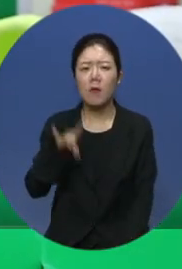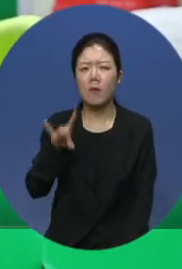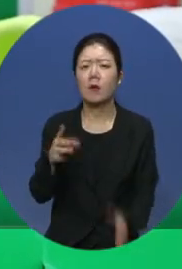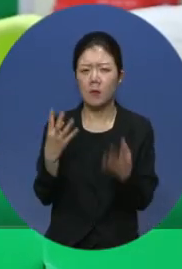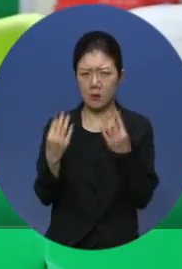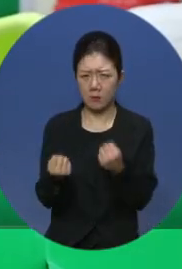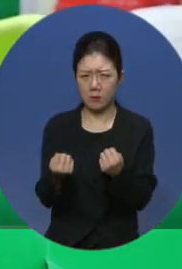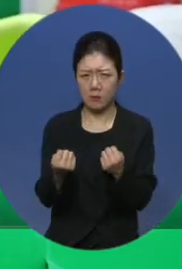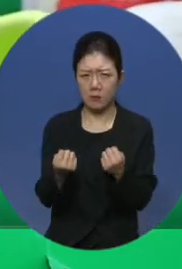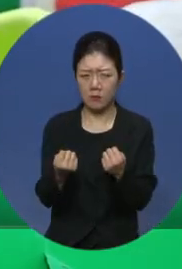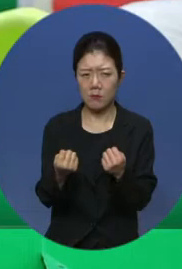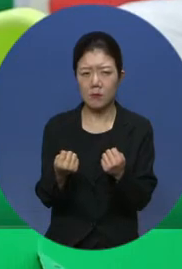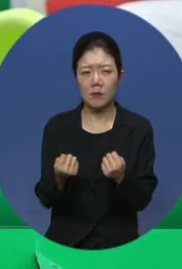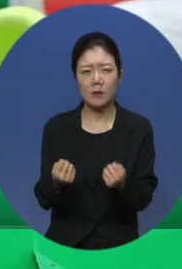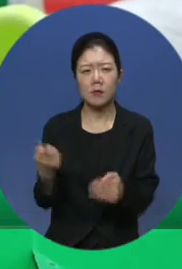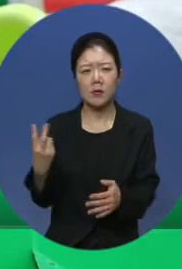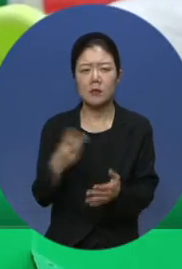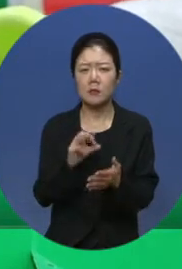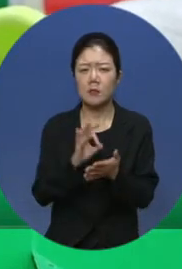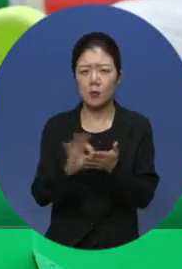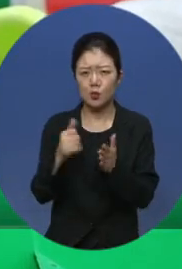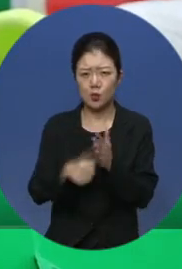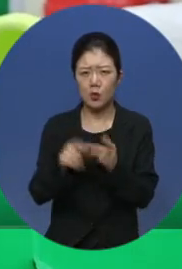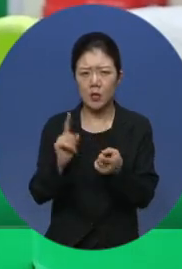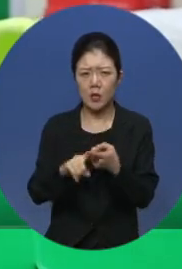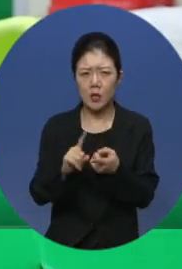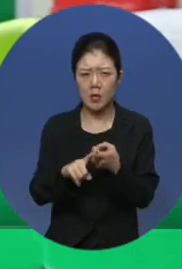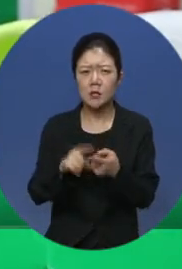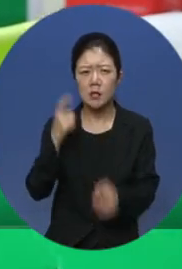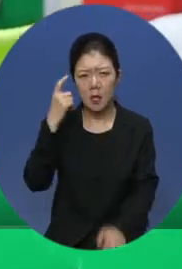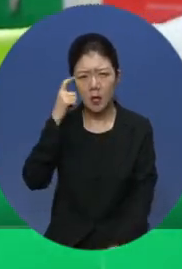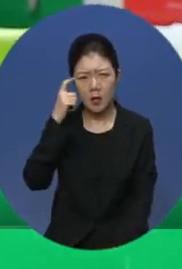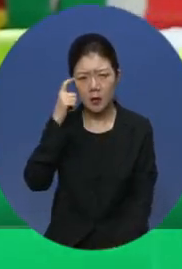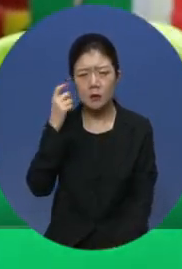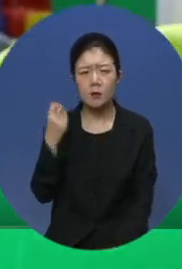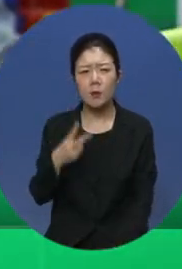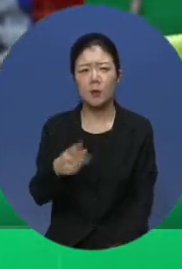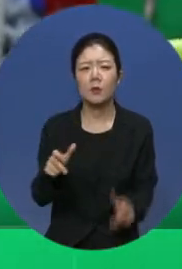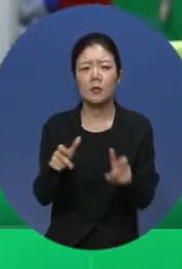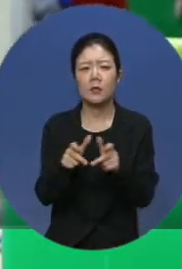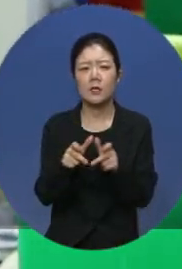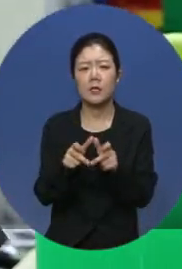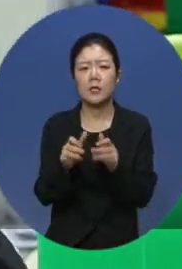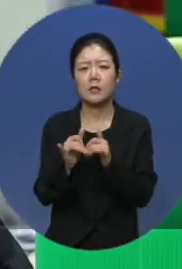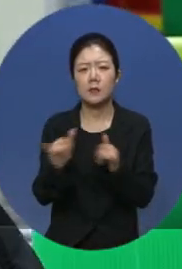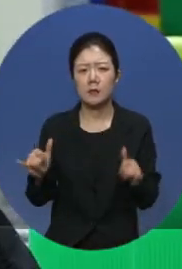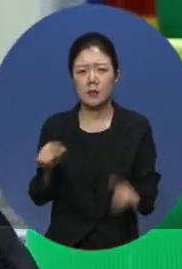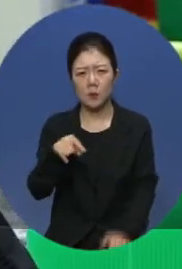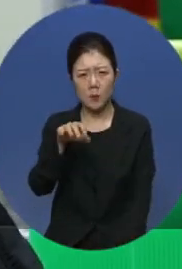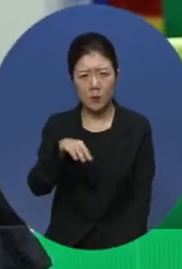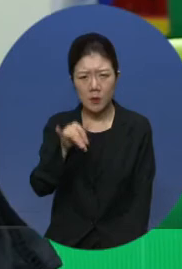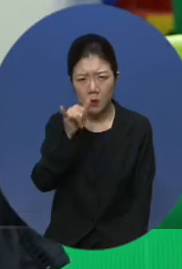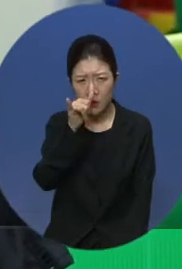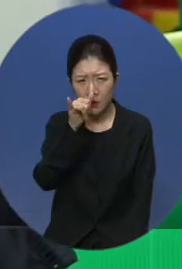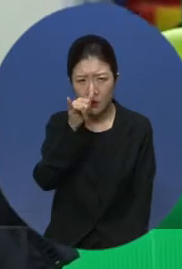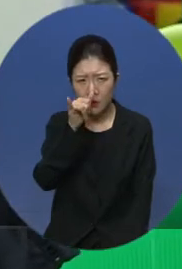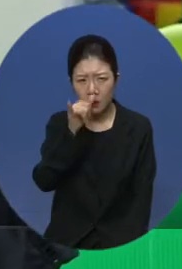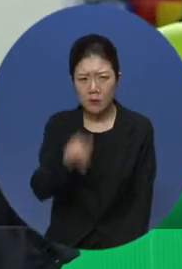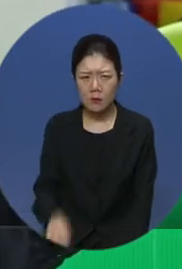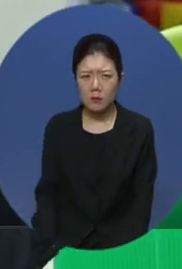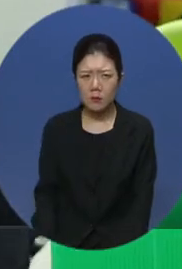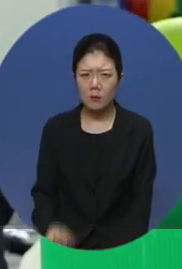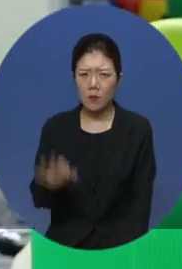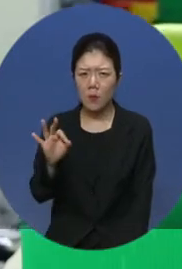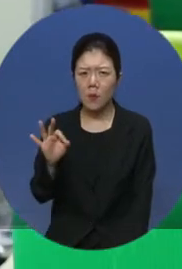많았어요. 뭐 재사용품에 대한 인식도 그랬었고, 그리고 저희 장애인 친구들이 매장에 있으면 좀 가격